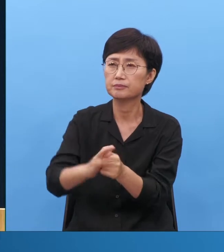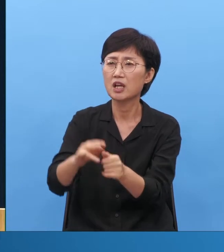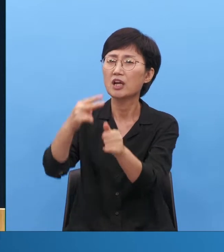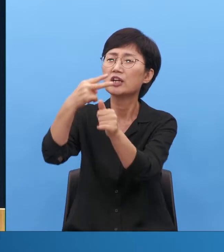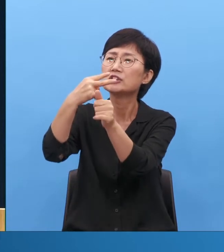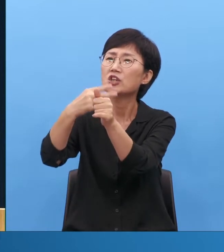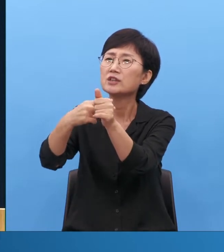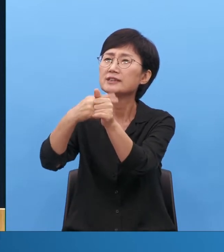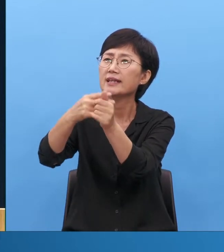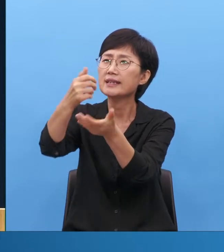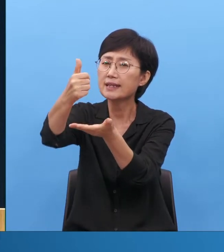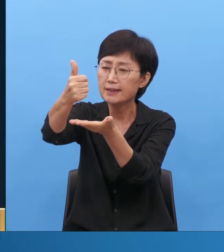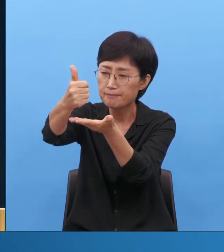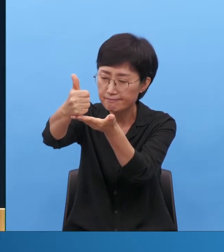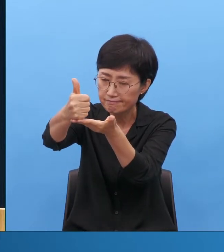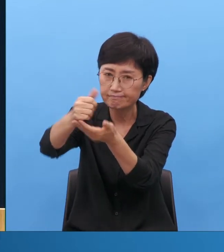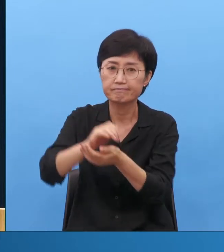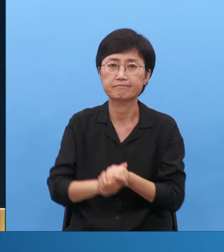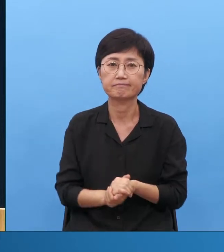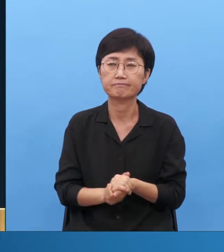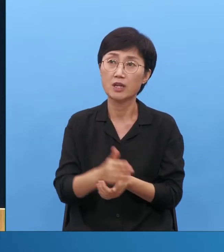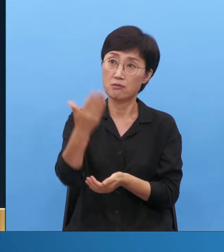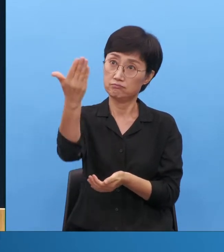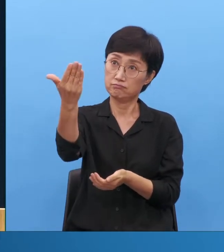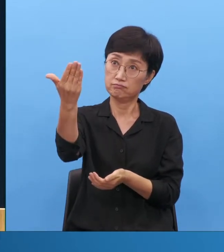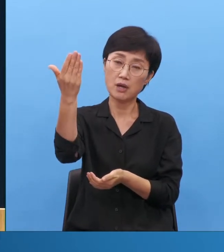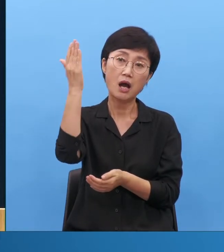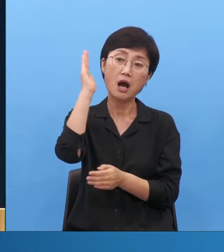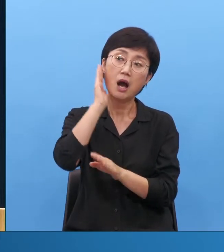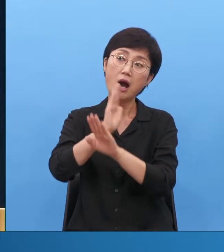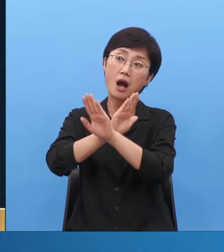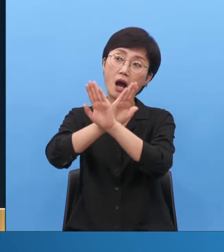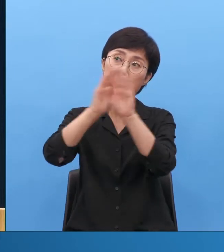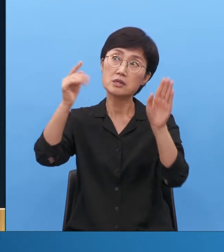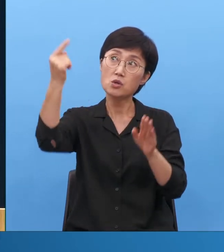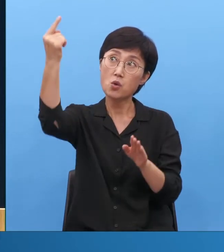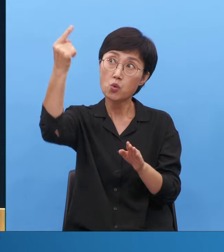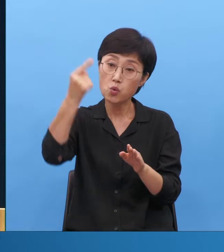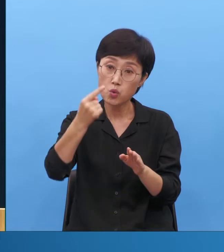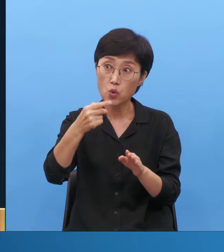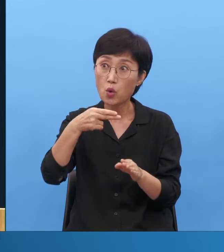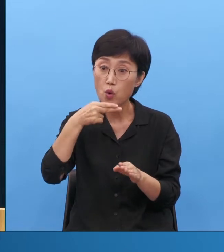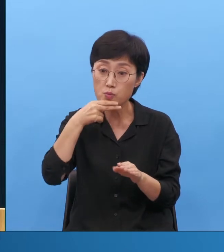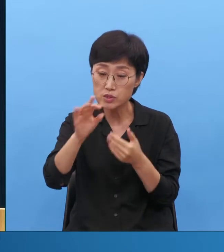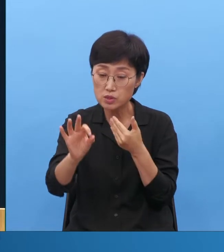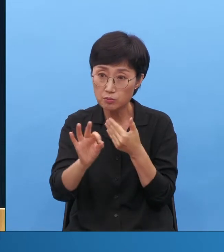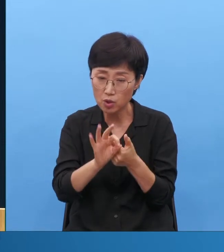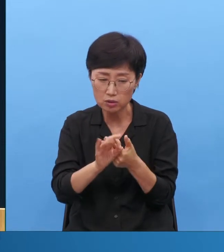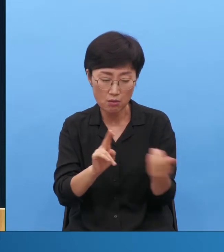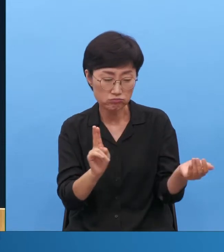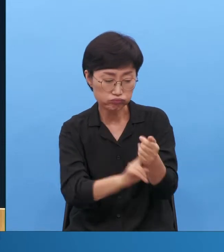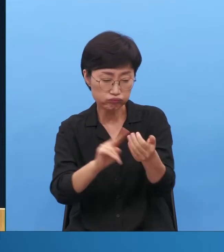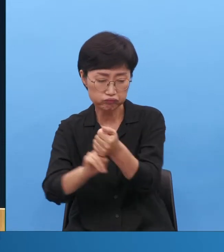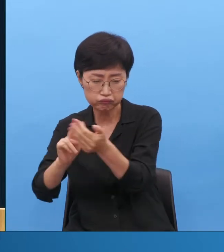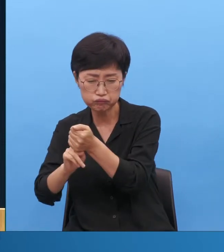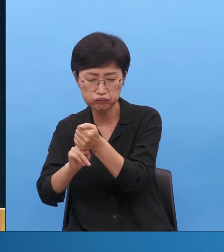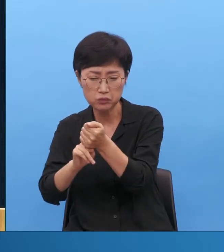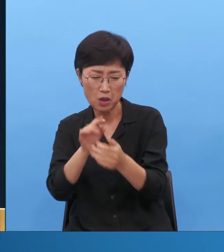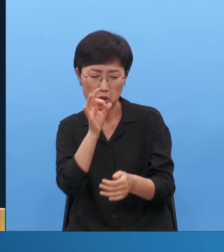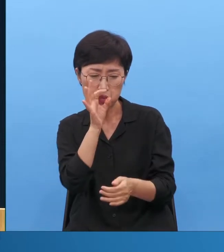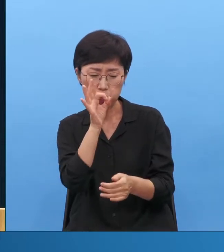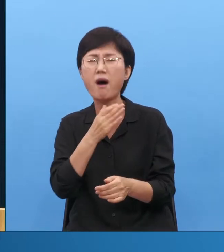선생님이라고 말하면서 하늘에서 오신 그게 아니면 이런 능력이 나타날 수가 없다. He says to Jesus and says, Rabbi, we know that you are a